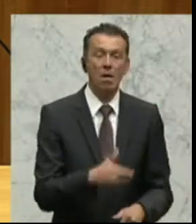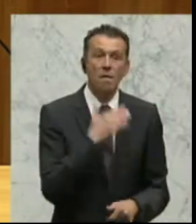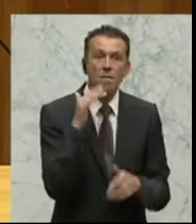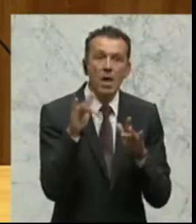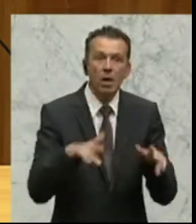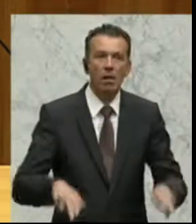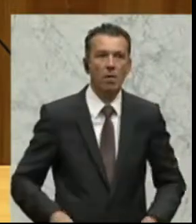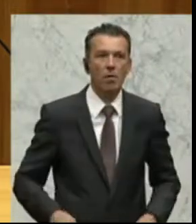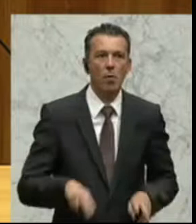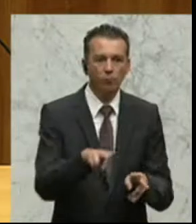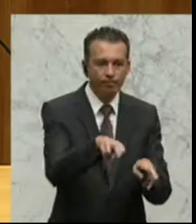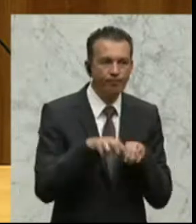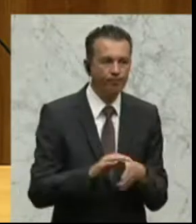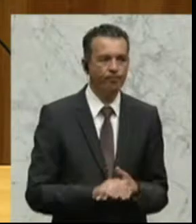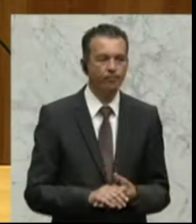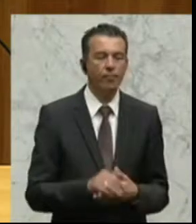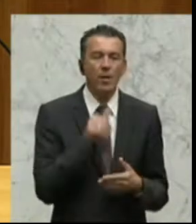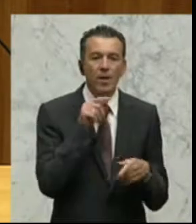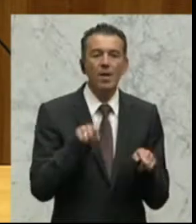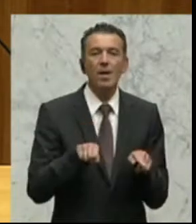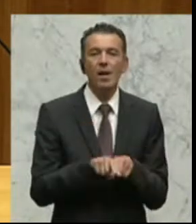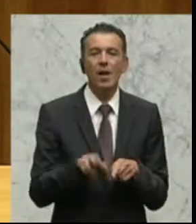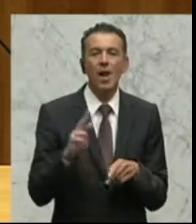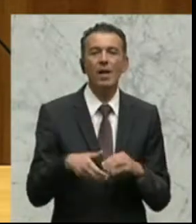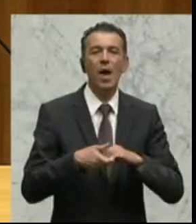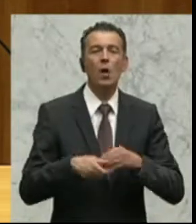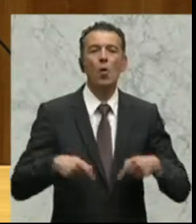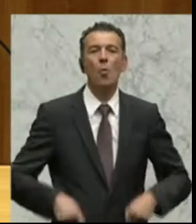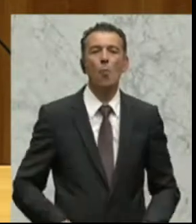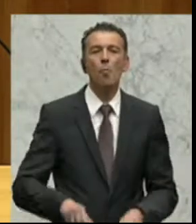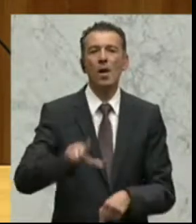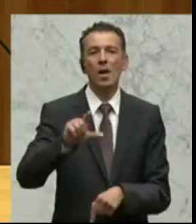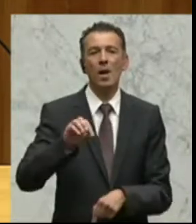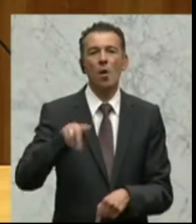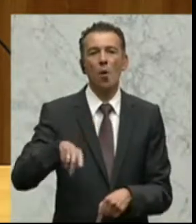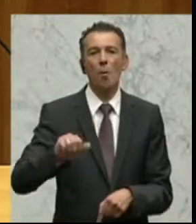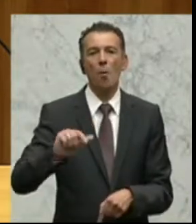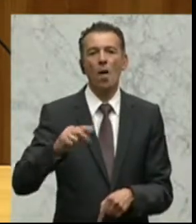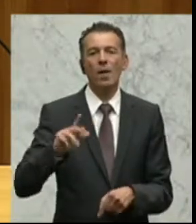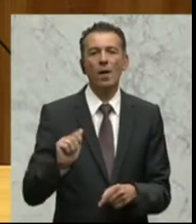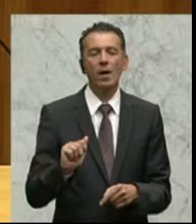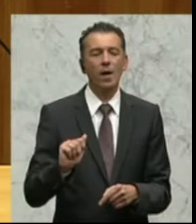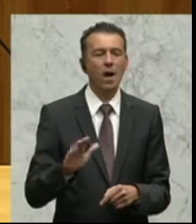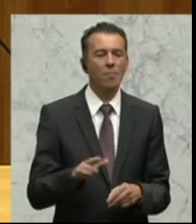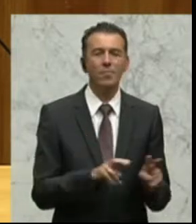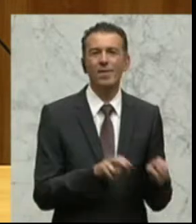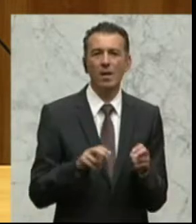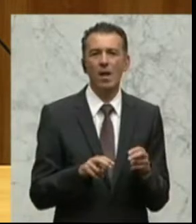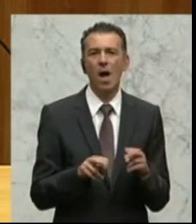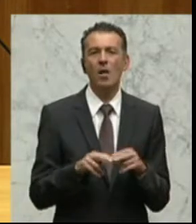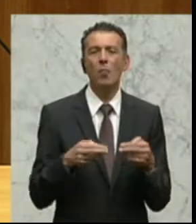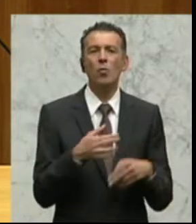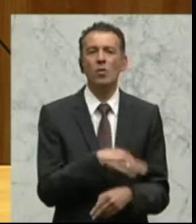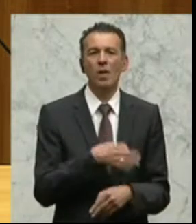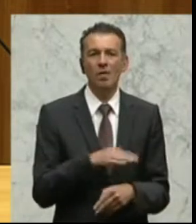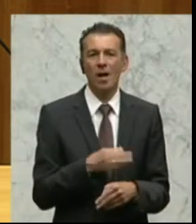Herr Klubobmann Lopatka mit der Zitat von Bundeskanzlern außer Dienst sozusagen enden, sondern ich zitiere viel